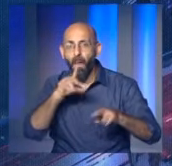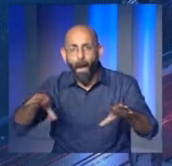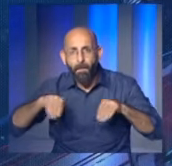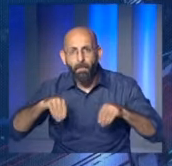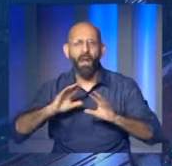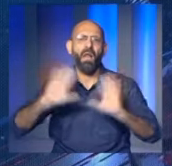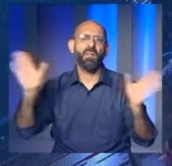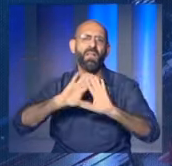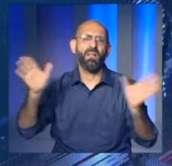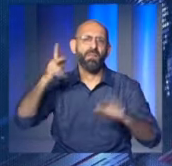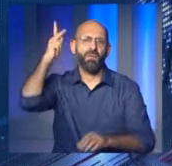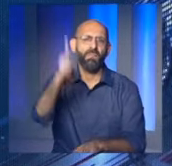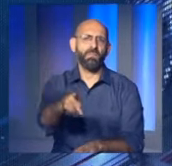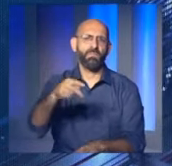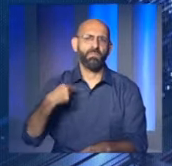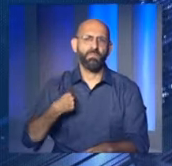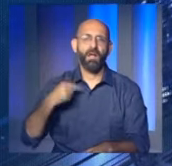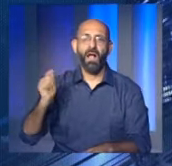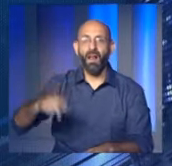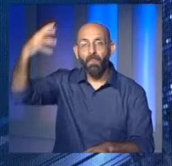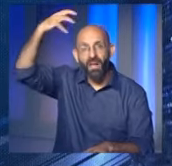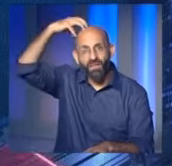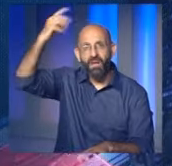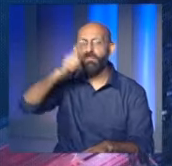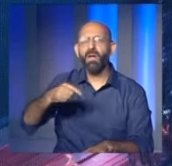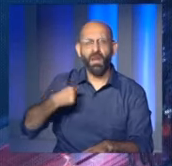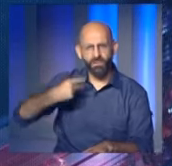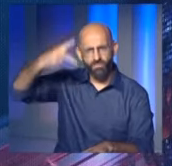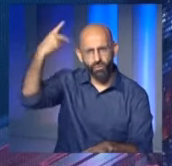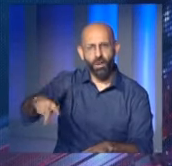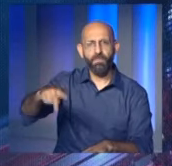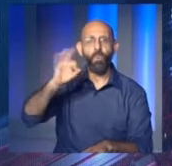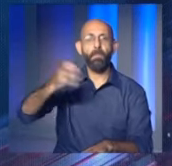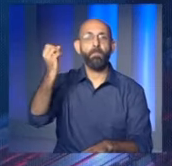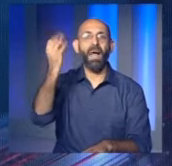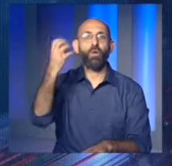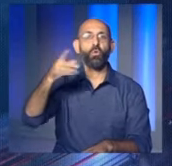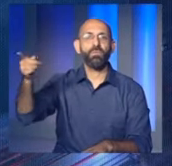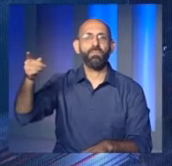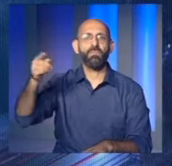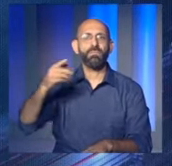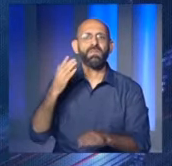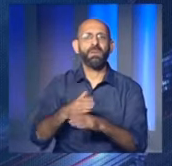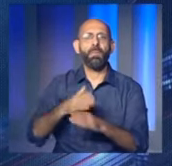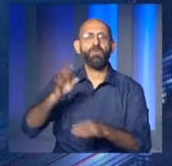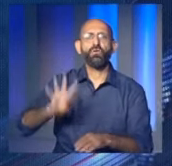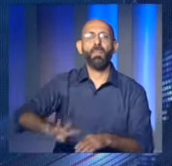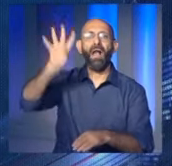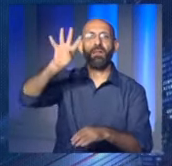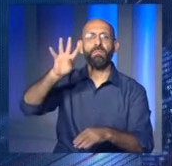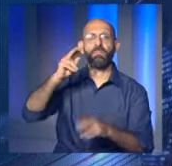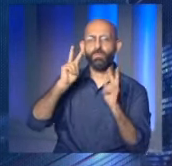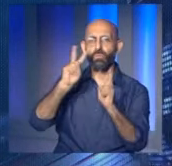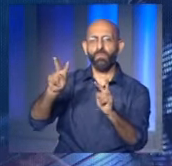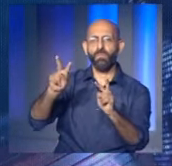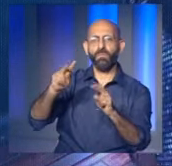رد إسرائيل الحقيقي. وكان بن غفير قد دعا حكومته لضرب بيروت انتقاما لما شهدته منطقة الجليل في شمال فلسطين جراء رد